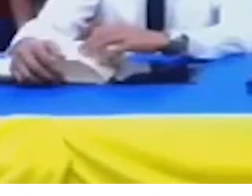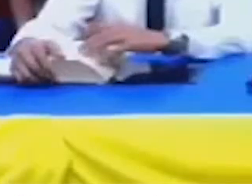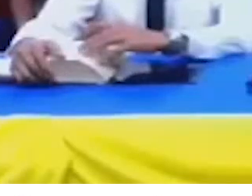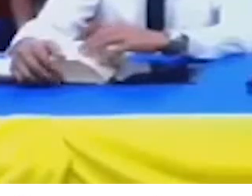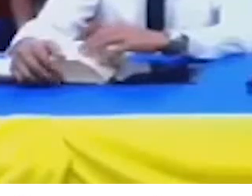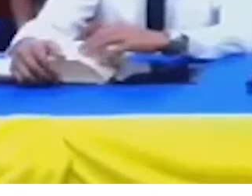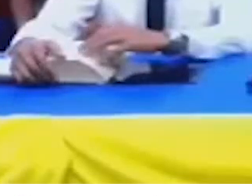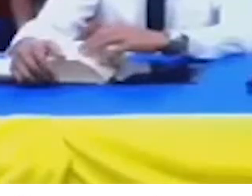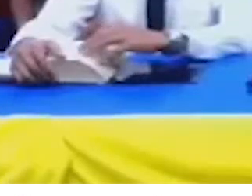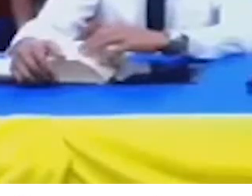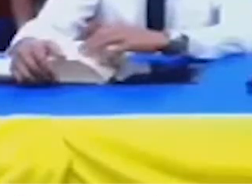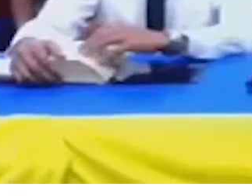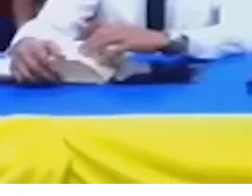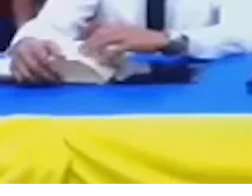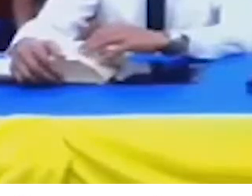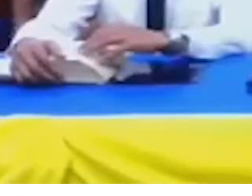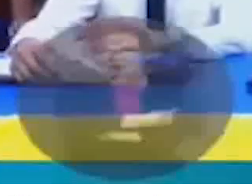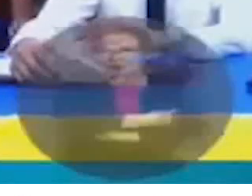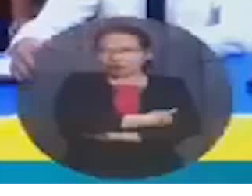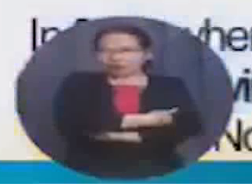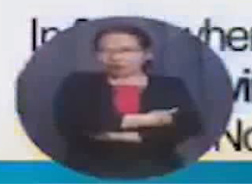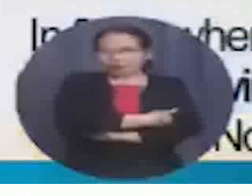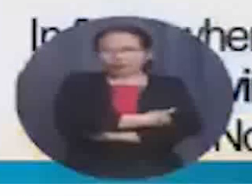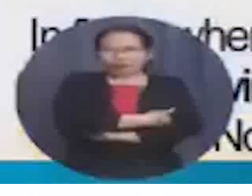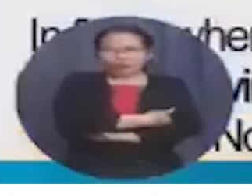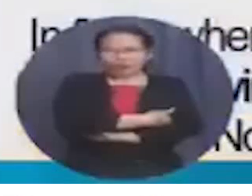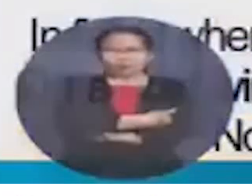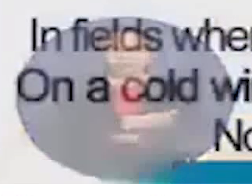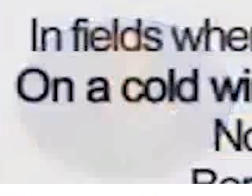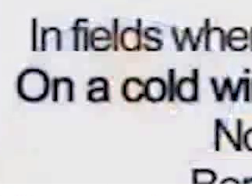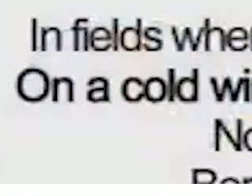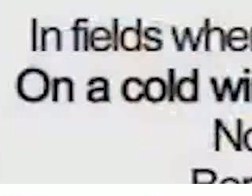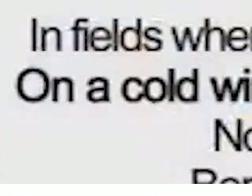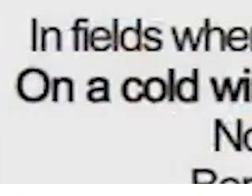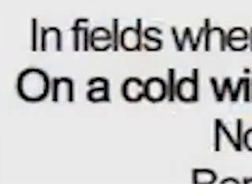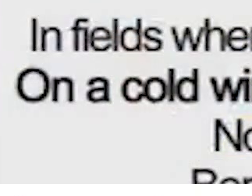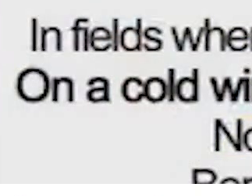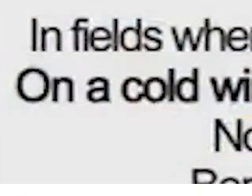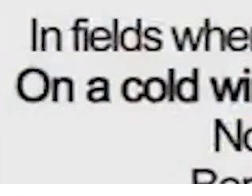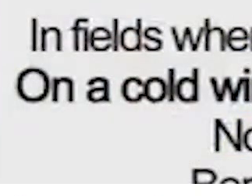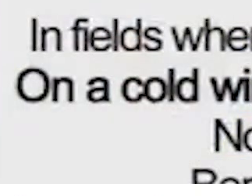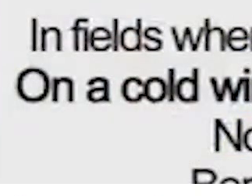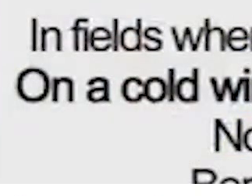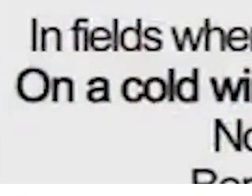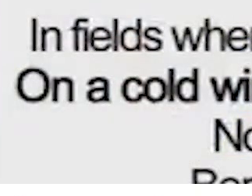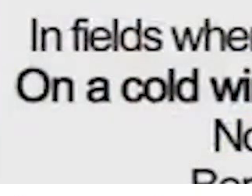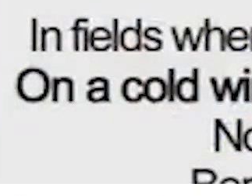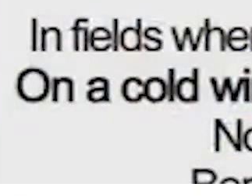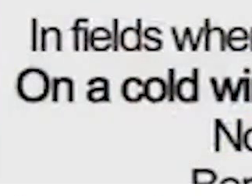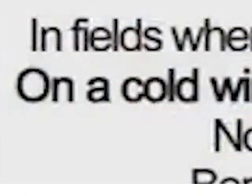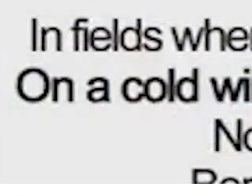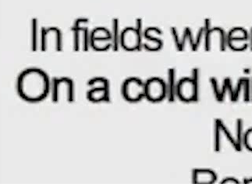Noel, the angel did say, was to